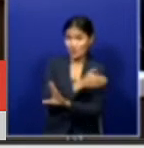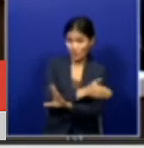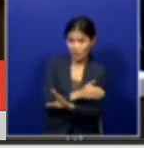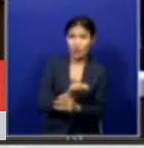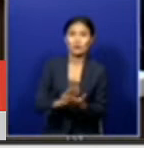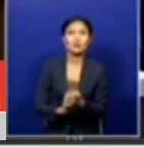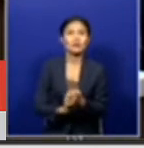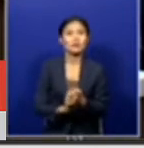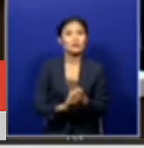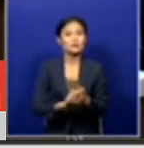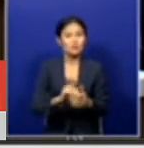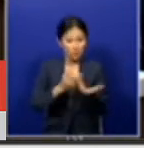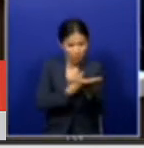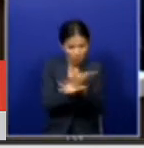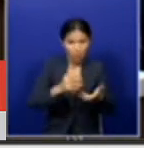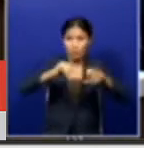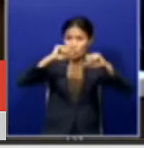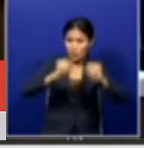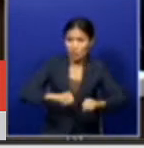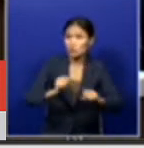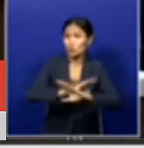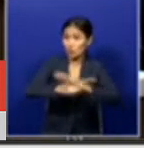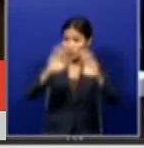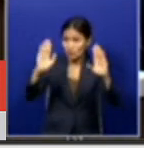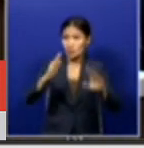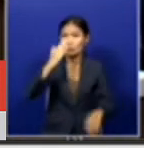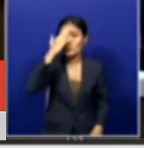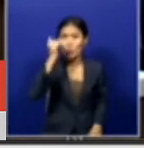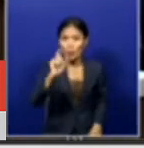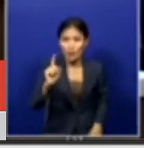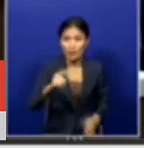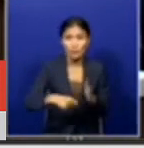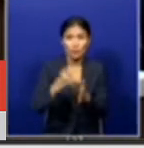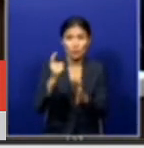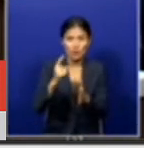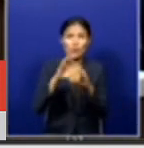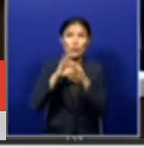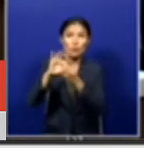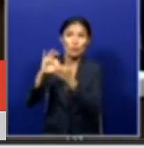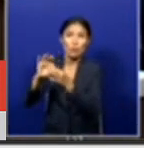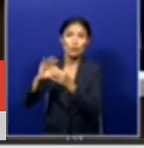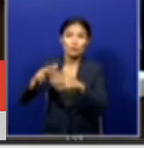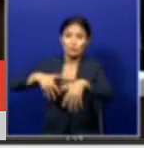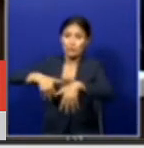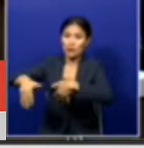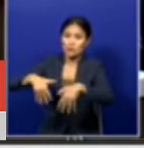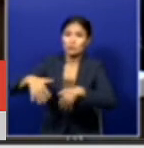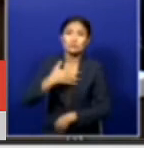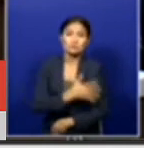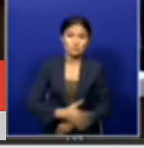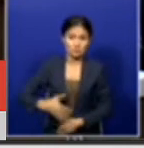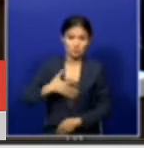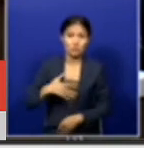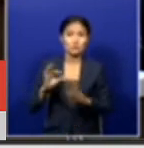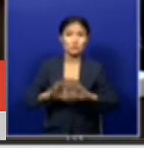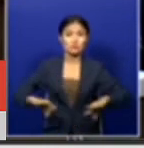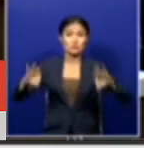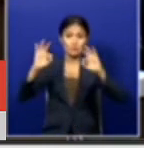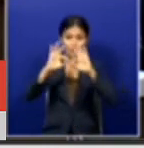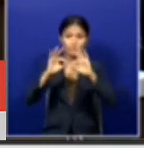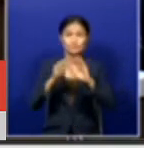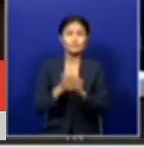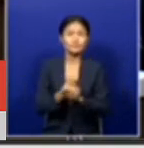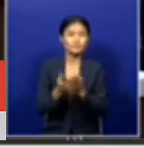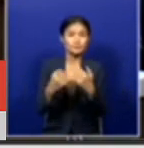ภาพอนามัยเป็นสิ่งที่ประชาชนส่วนใหญ่ต้องการในประการที่สองครับท่านประธ